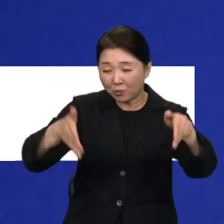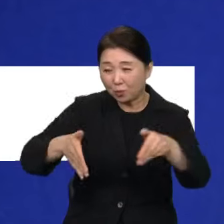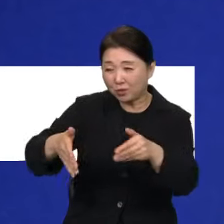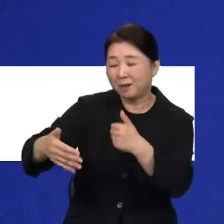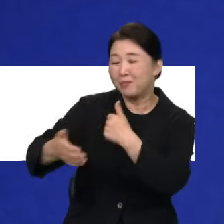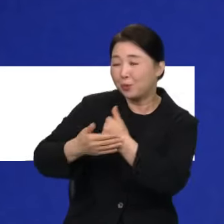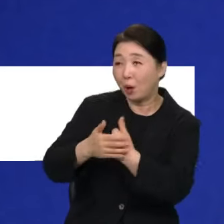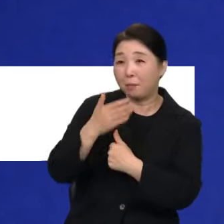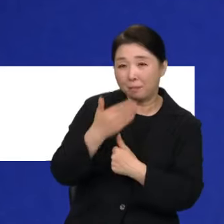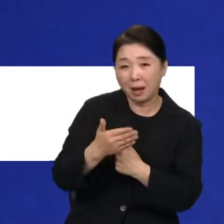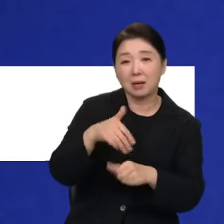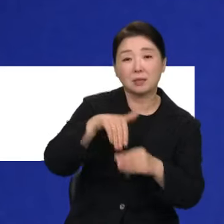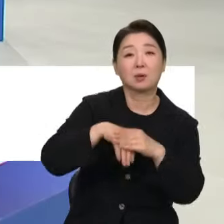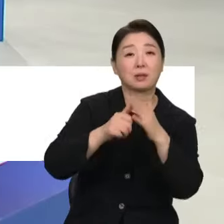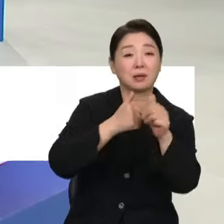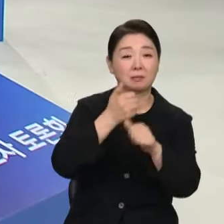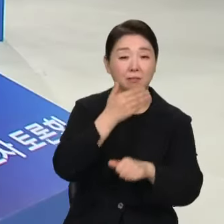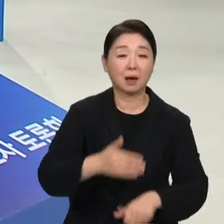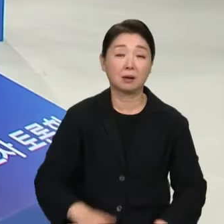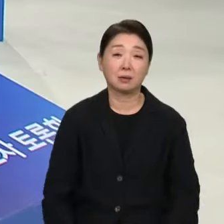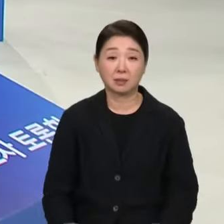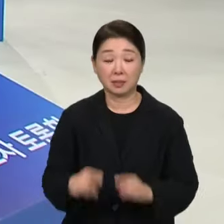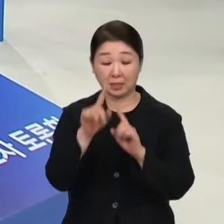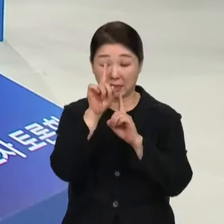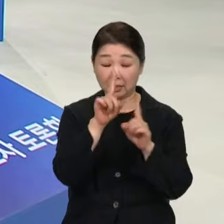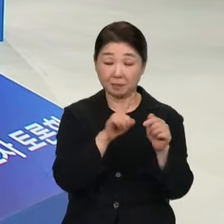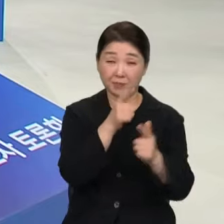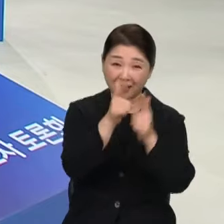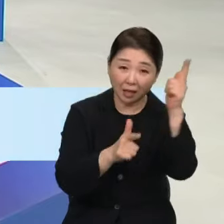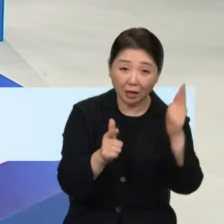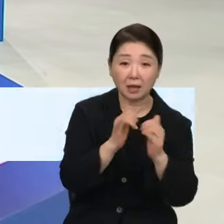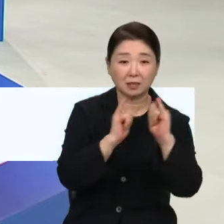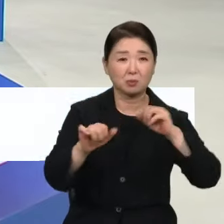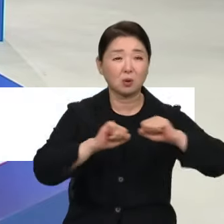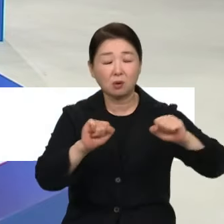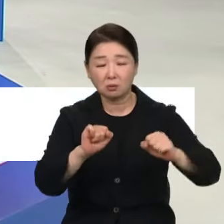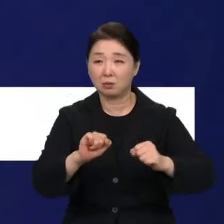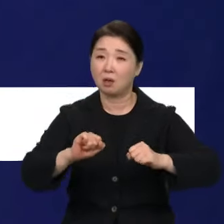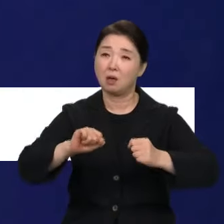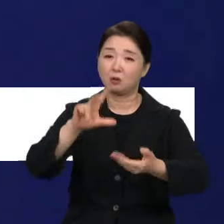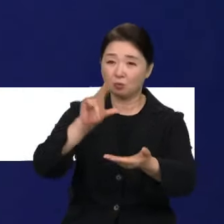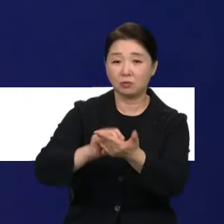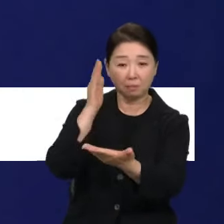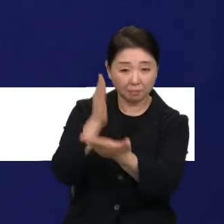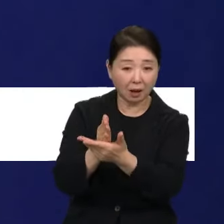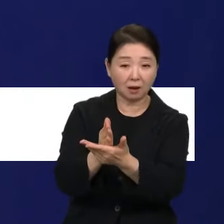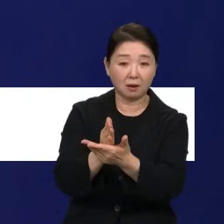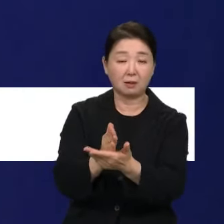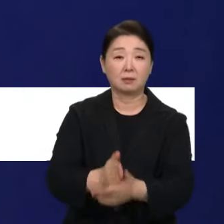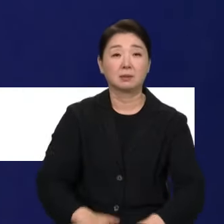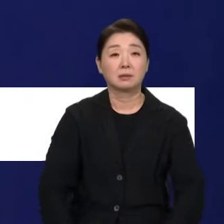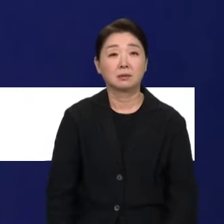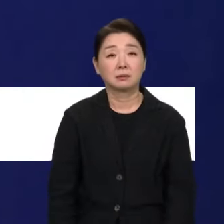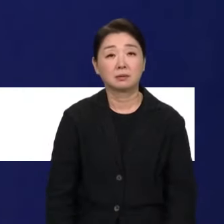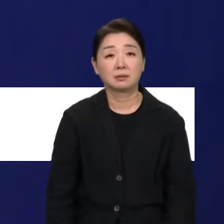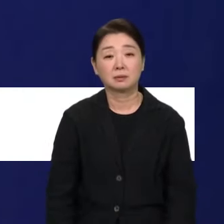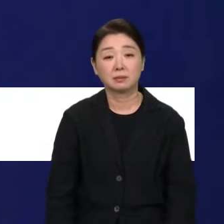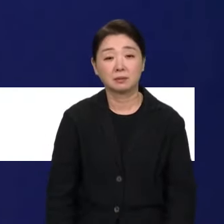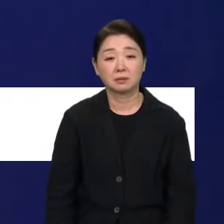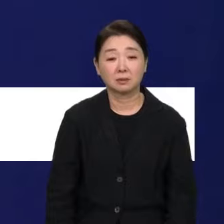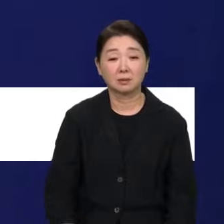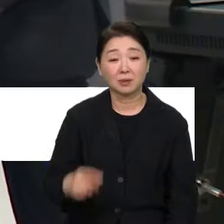또 선거에 승리할 수 있다고 생각합니다. 이 후보는 다양한 당원들의 열정적인 행동을 문제 삼아서는 안 된다고 반박했습니다.